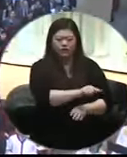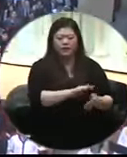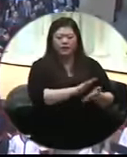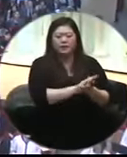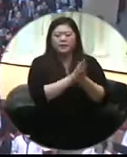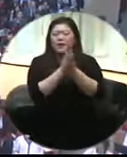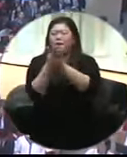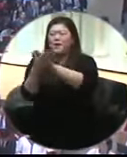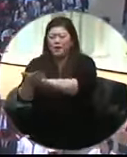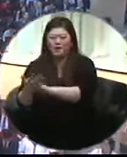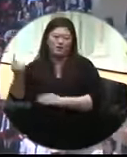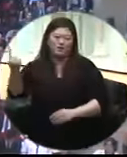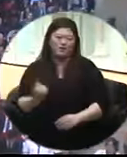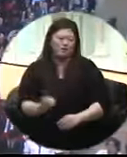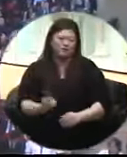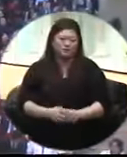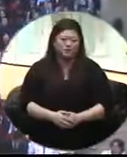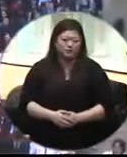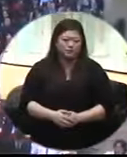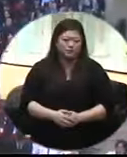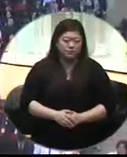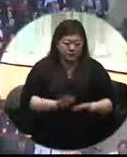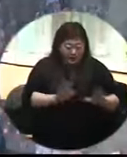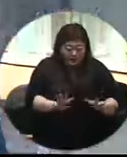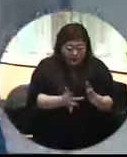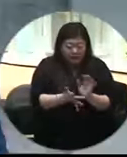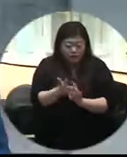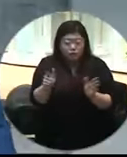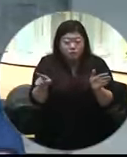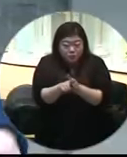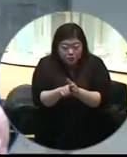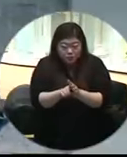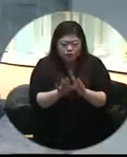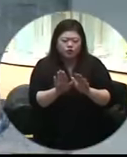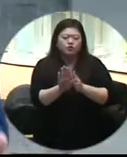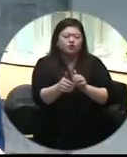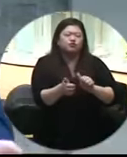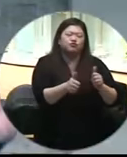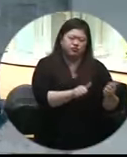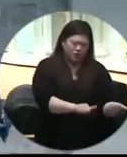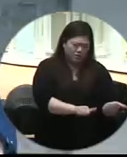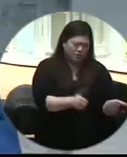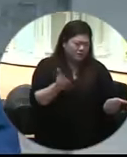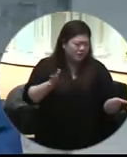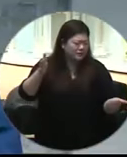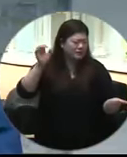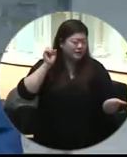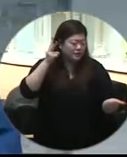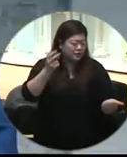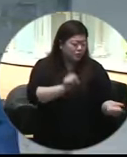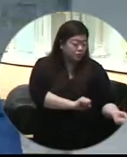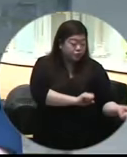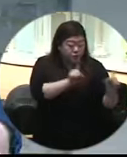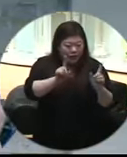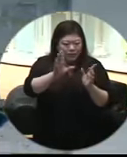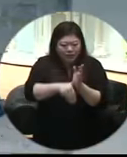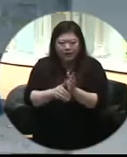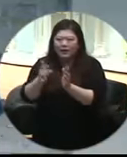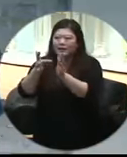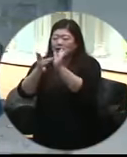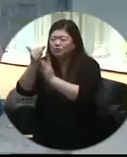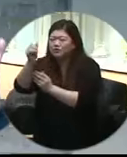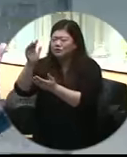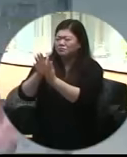하시리라. 우리도 그렇게 변화된다는 거예요. 우리도 죽었다가 부활한다는 거예요. 우리도